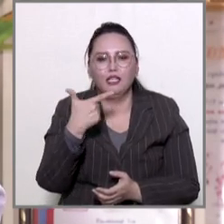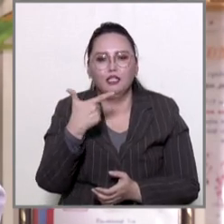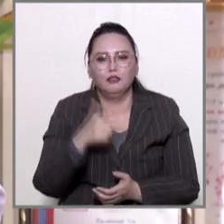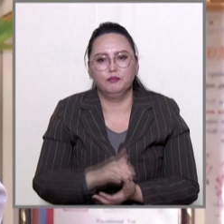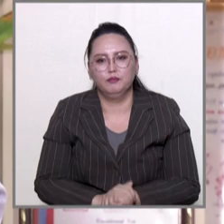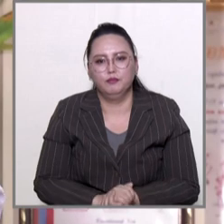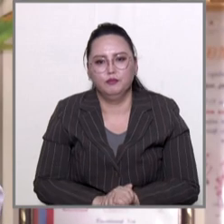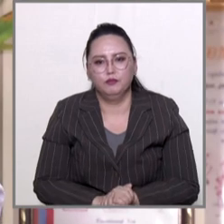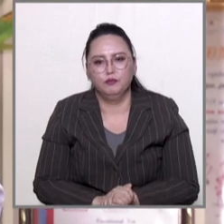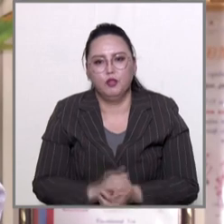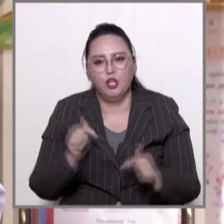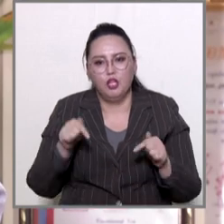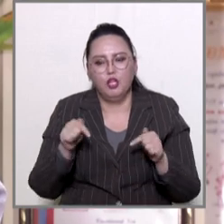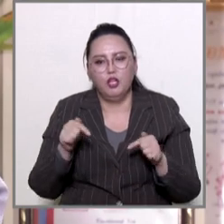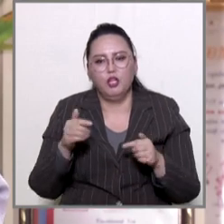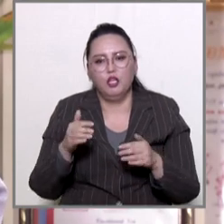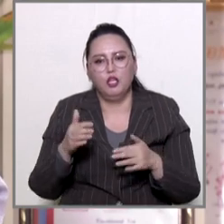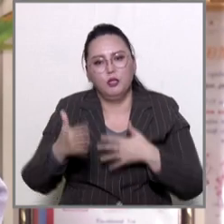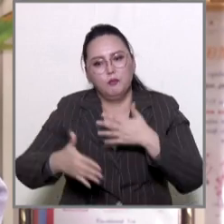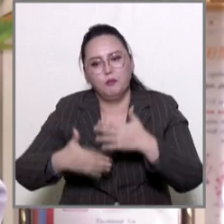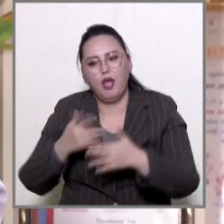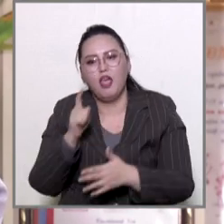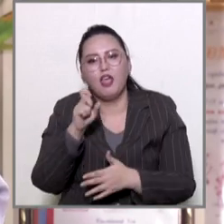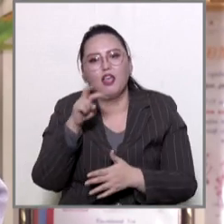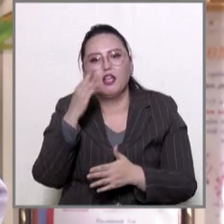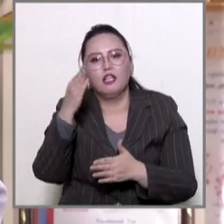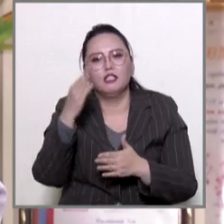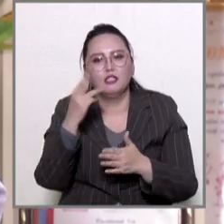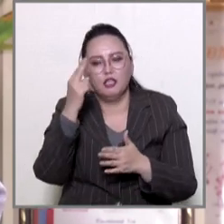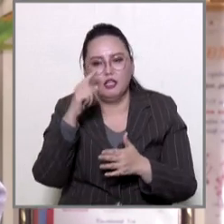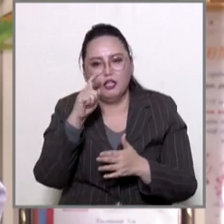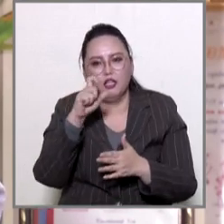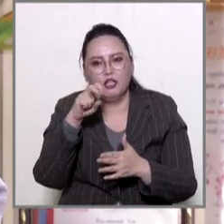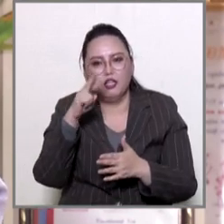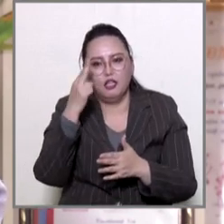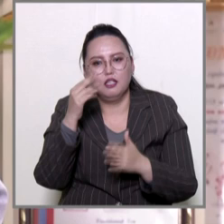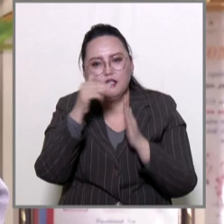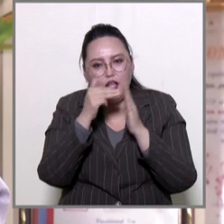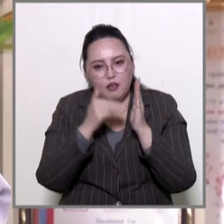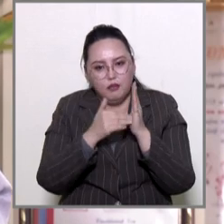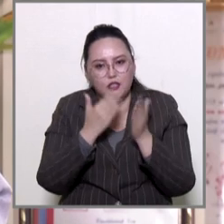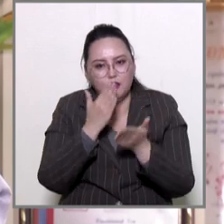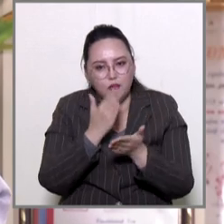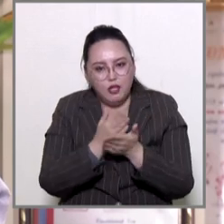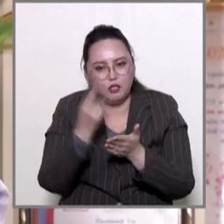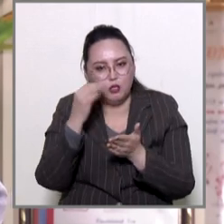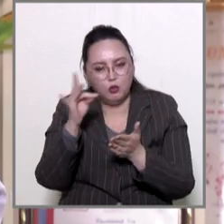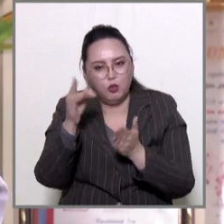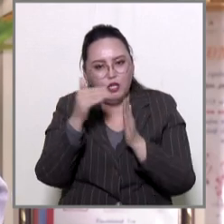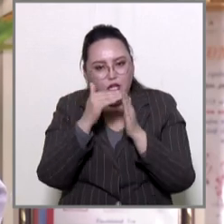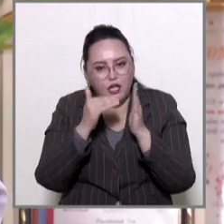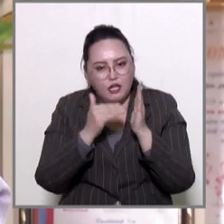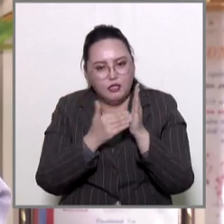хүний сэтгэлгээг хайрцагч болохгүй. Энд гарч байгаа хэлцэг тайлбарласан байдал, энд гарч байгаа дүрийн шинж